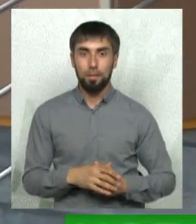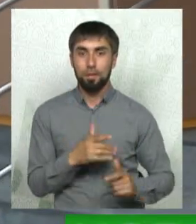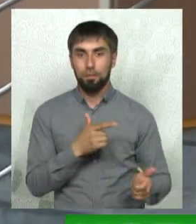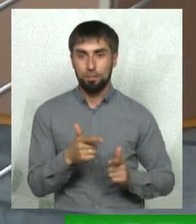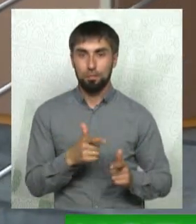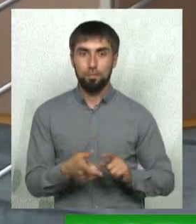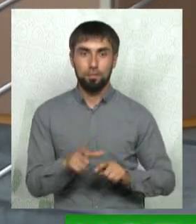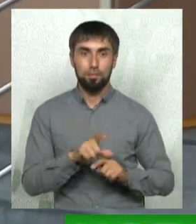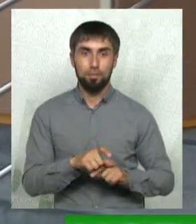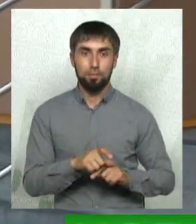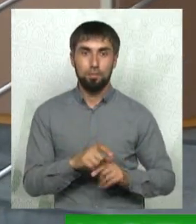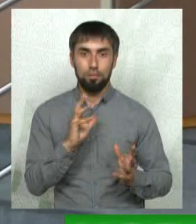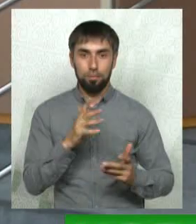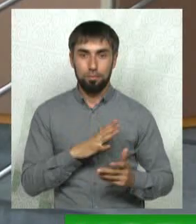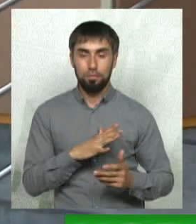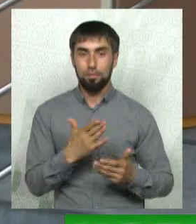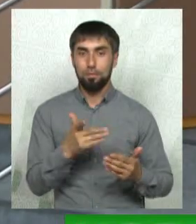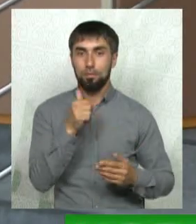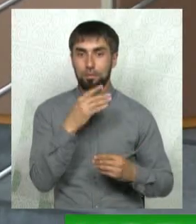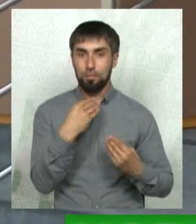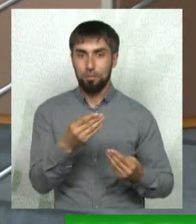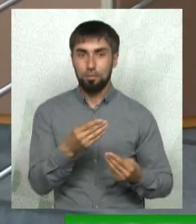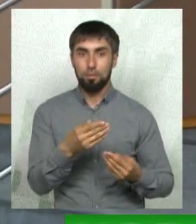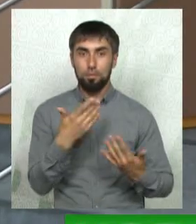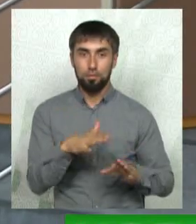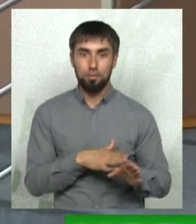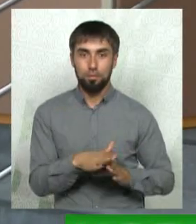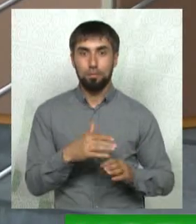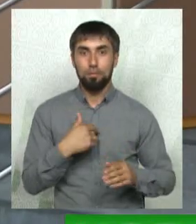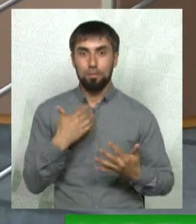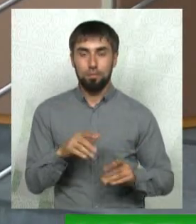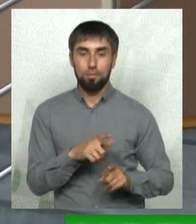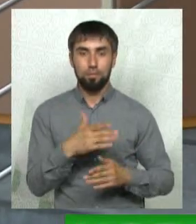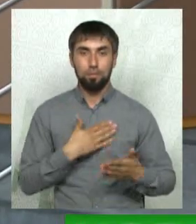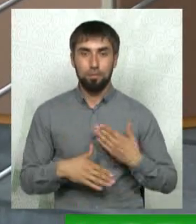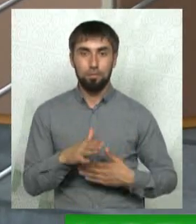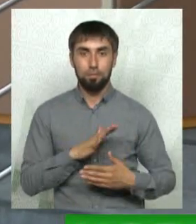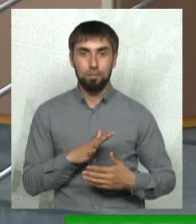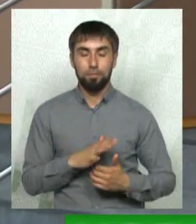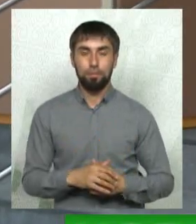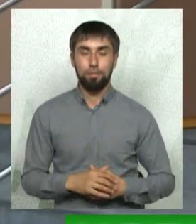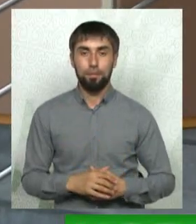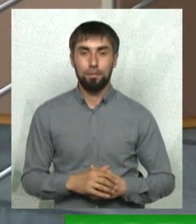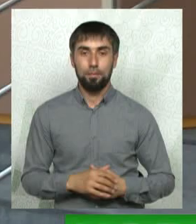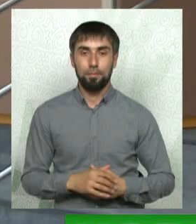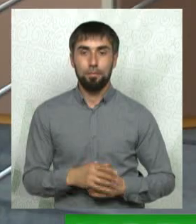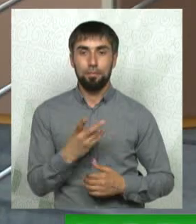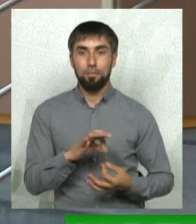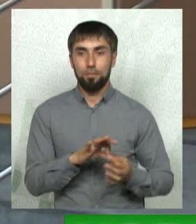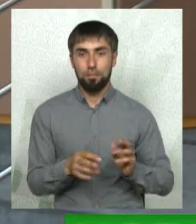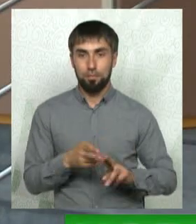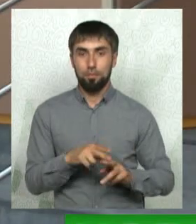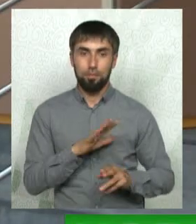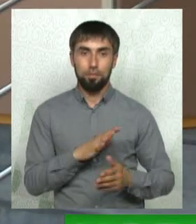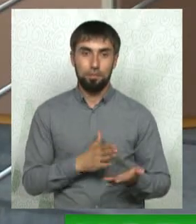готовиться бьется, дачен харял, чё ходили харял, и мама дачила раз, или халхан дачер, или хар